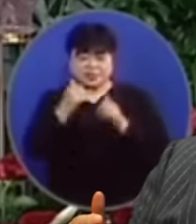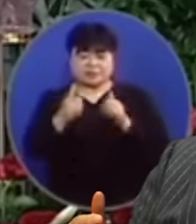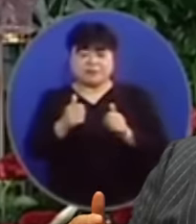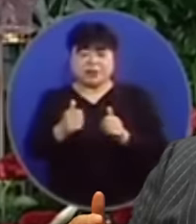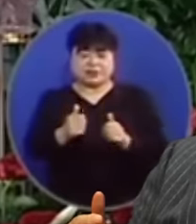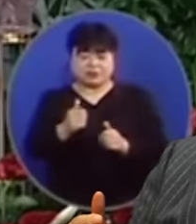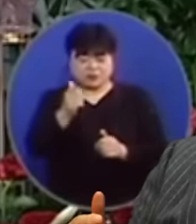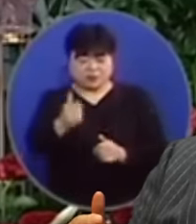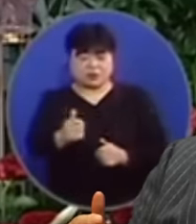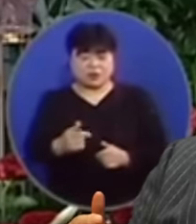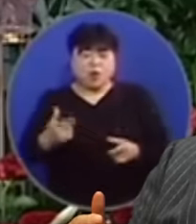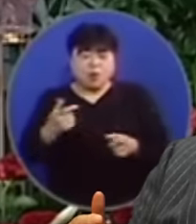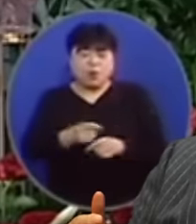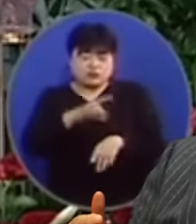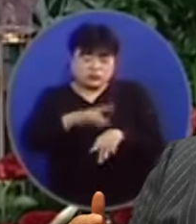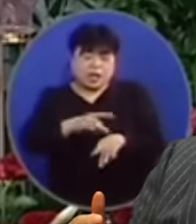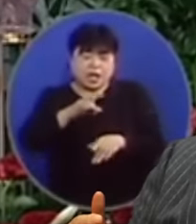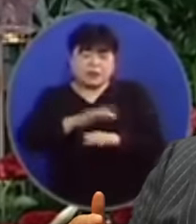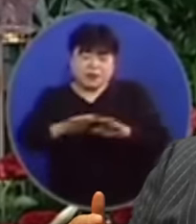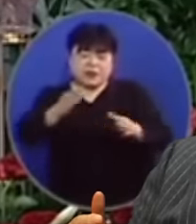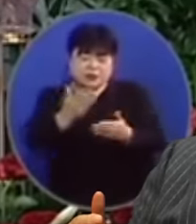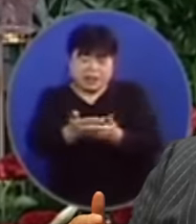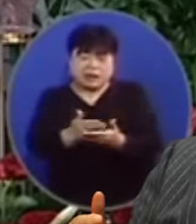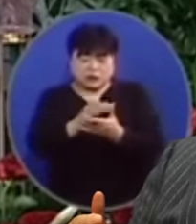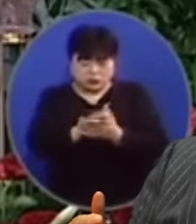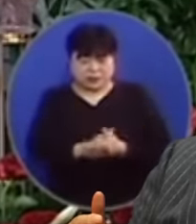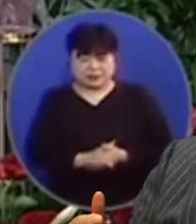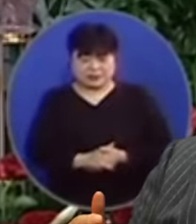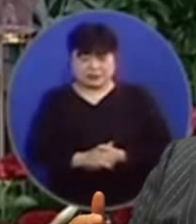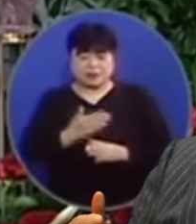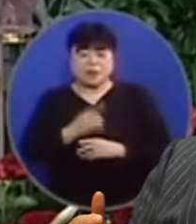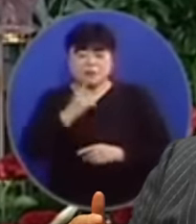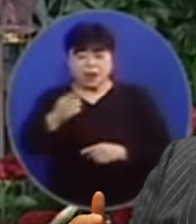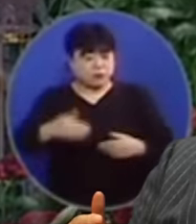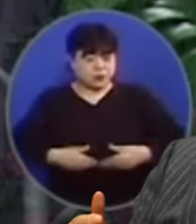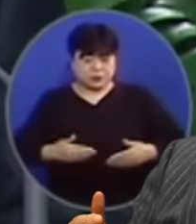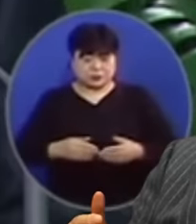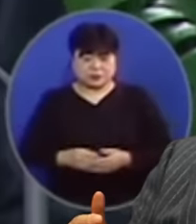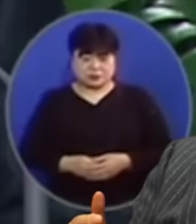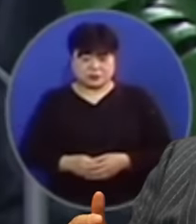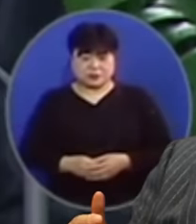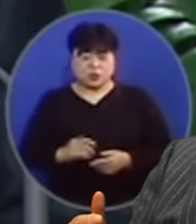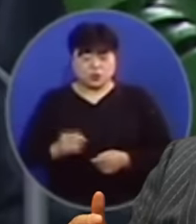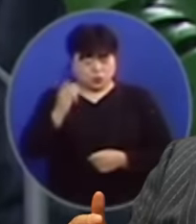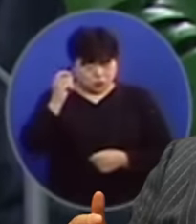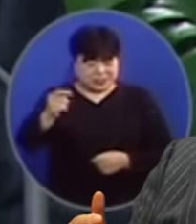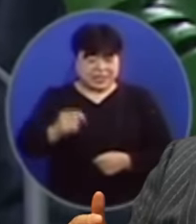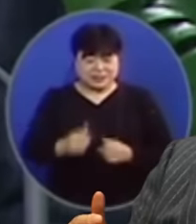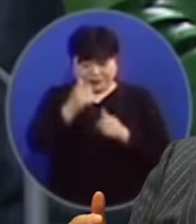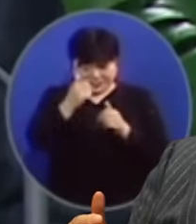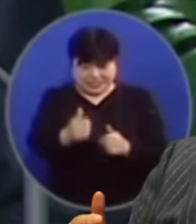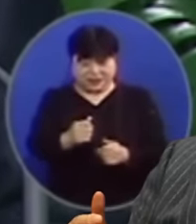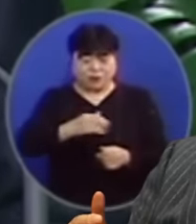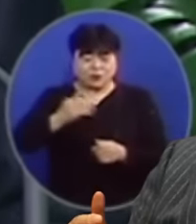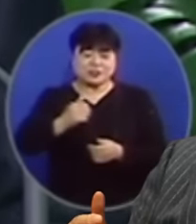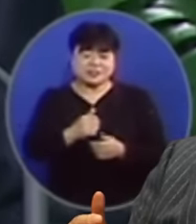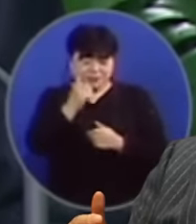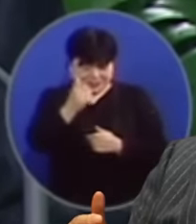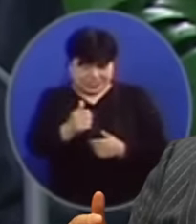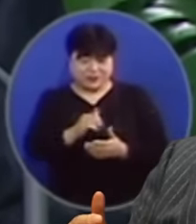재판관에게 가서 내 원수에 대한 원한을 갚아주셔서 기도하는데 그 이상 다른 말 안 했습니다. 위대한 재판장이여, 공정한